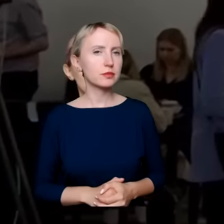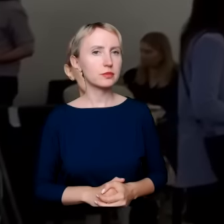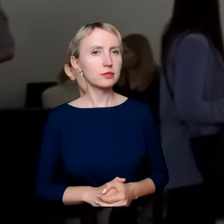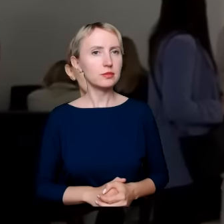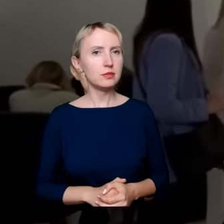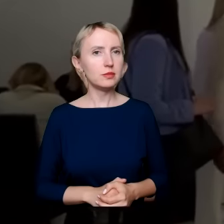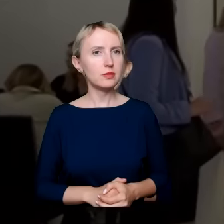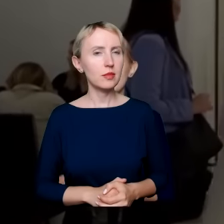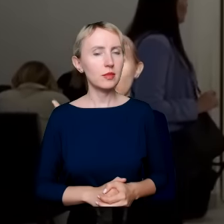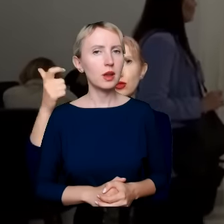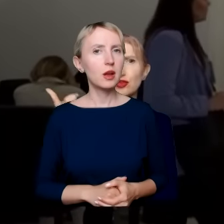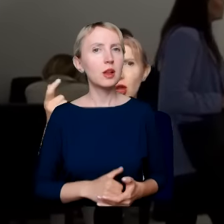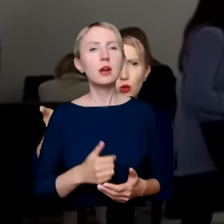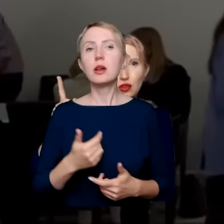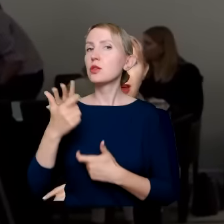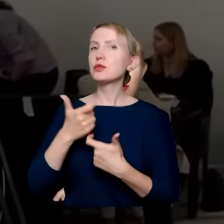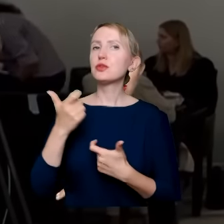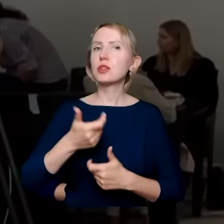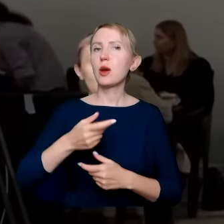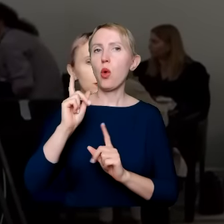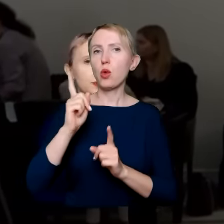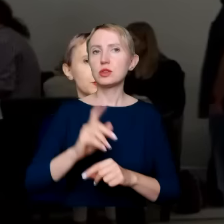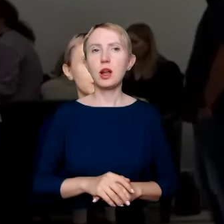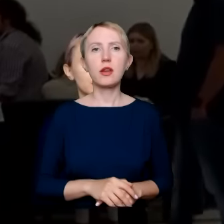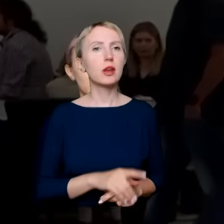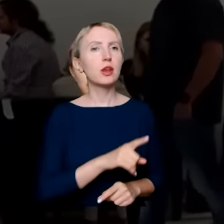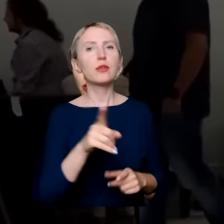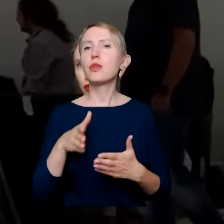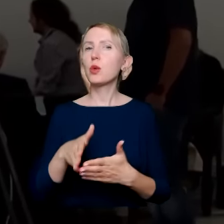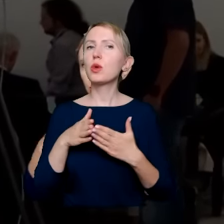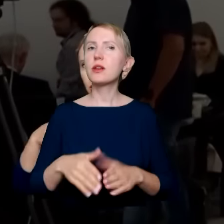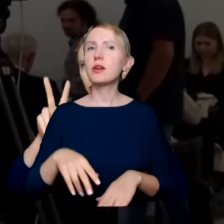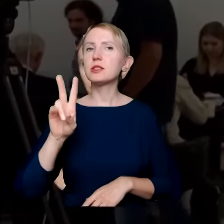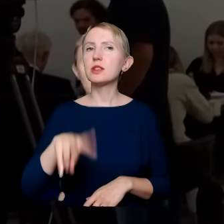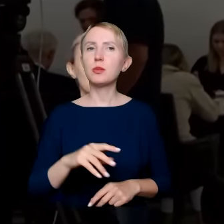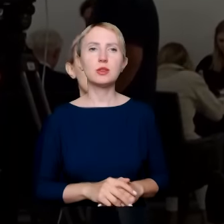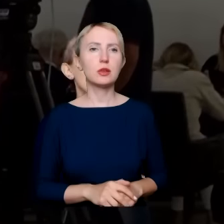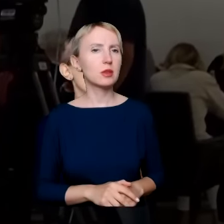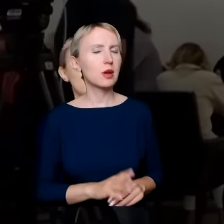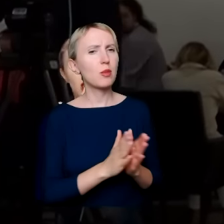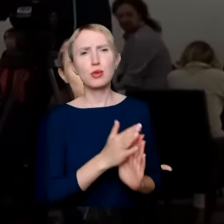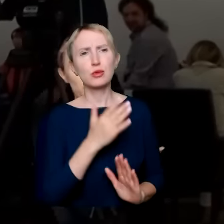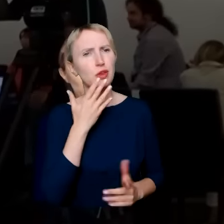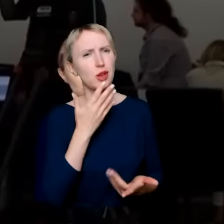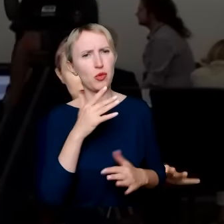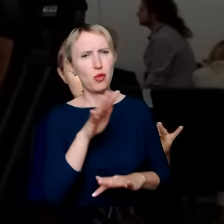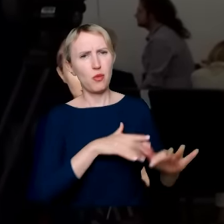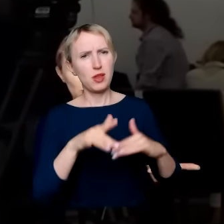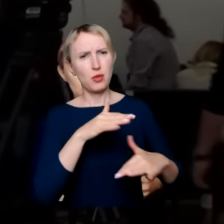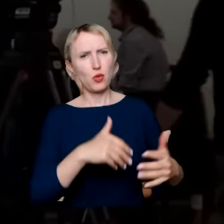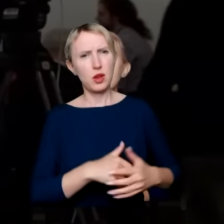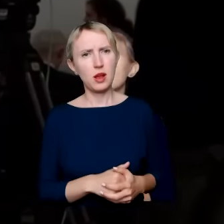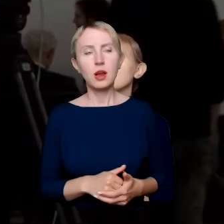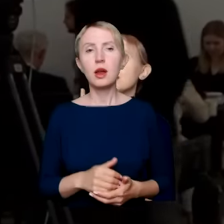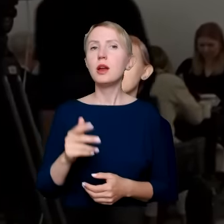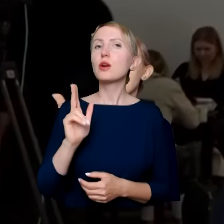Mówimy o strzałach ostrzegawczych. Nie, uważam. Jeszcze to ukrywacie przez 2 miesiące. Proszę tak nie mówić, bo to jest manipulacja. Przecież Władysław